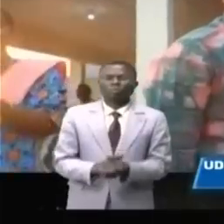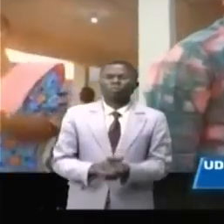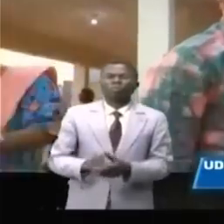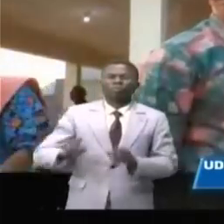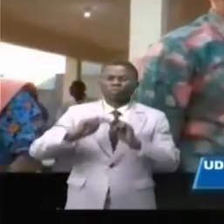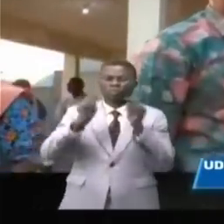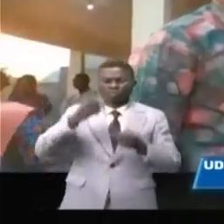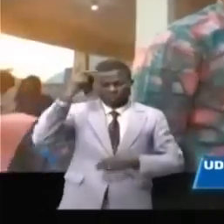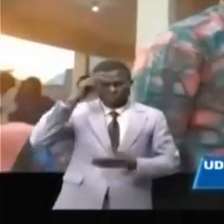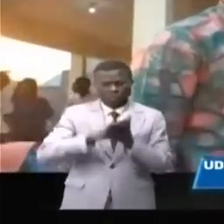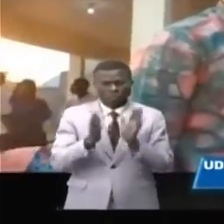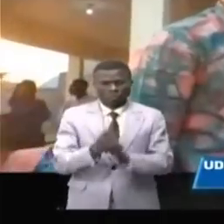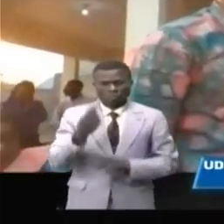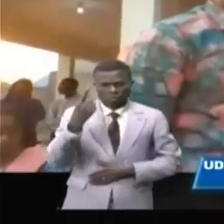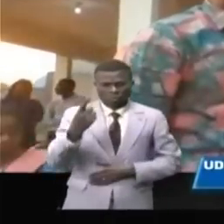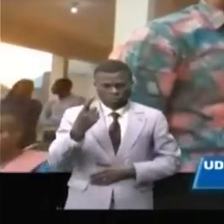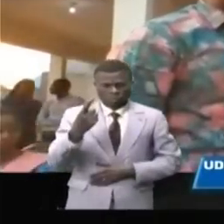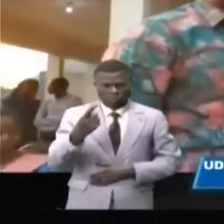parti.